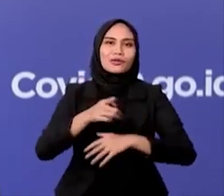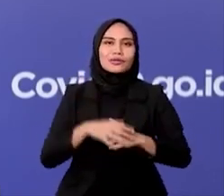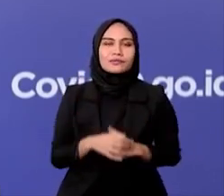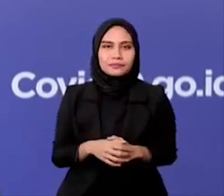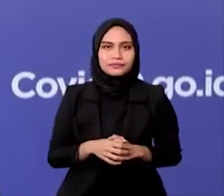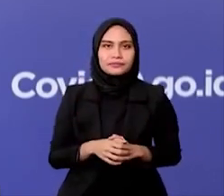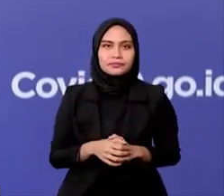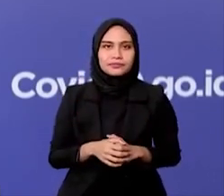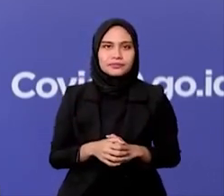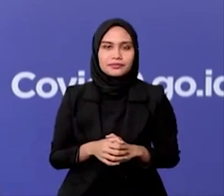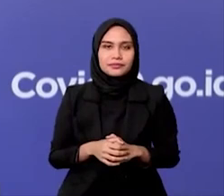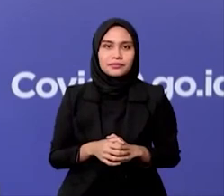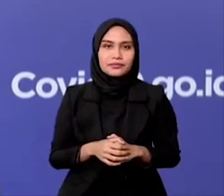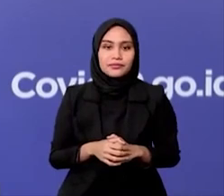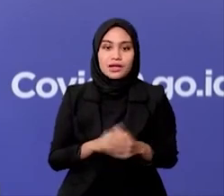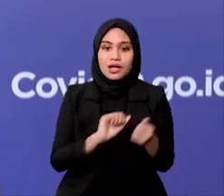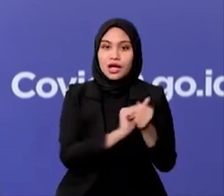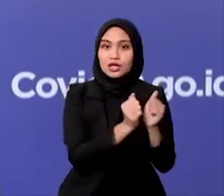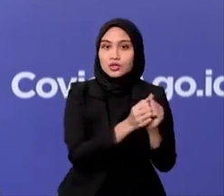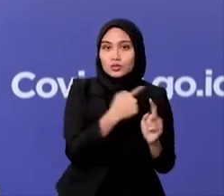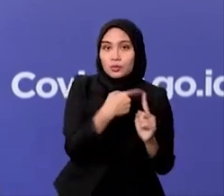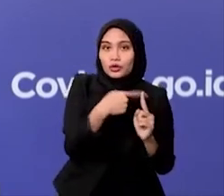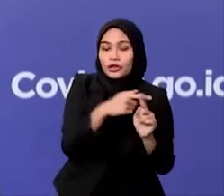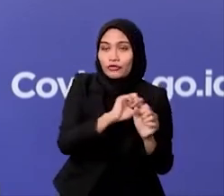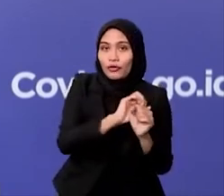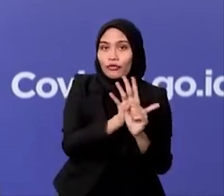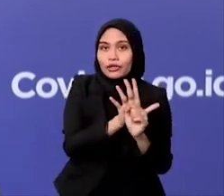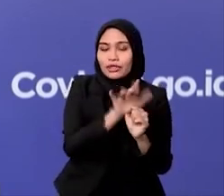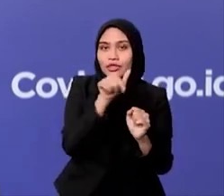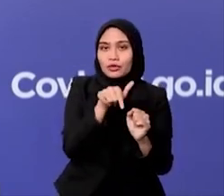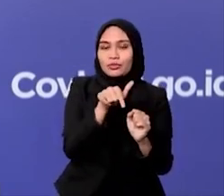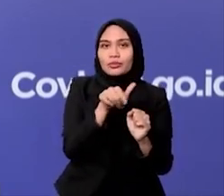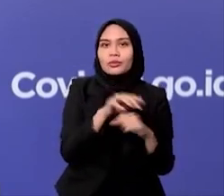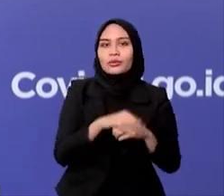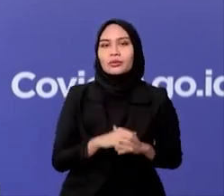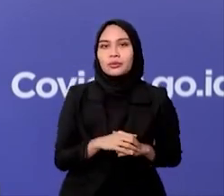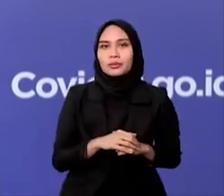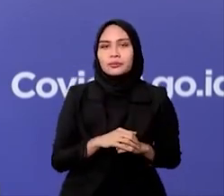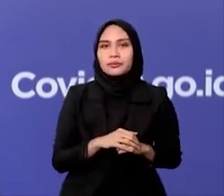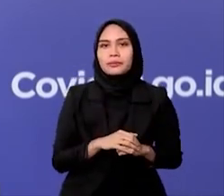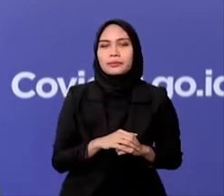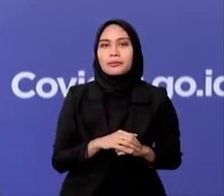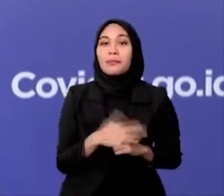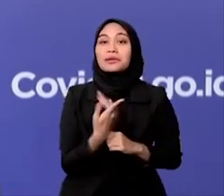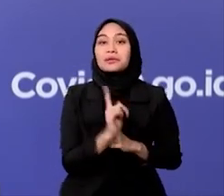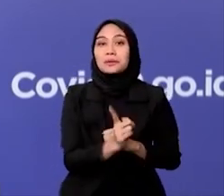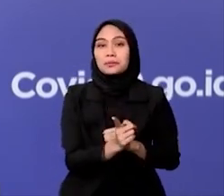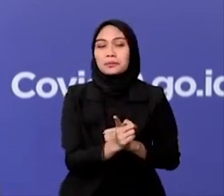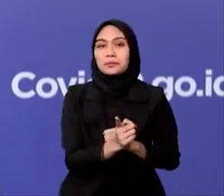ternyata kasus positif dikontribusikan oleh